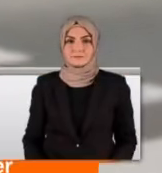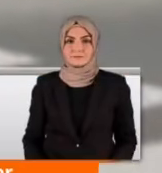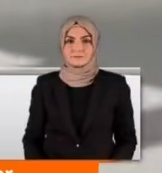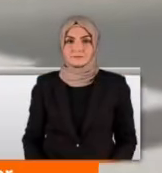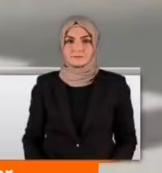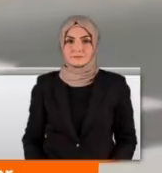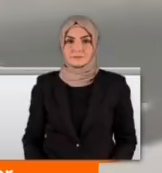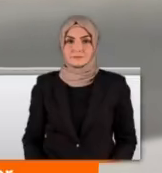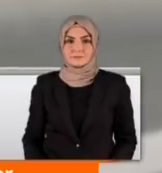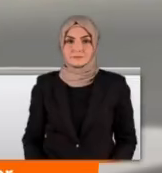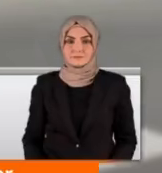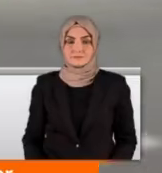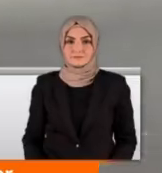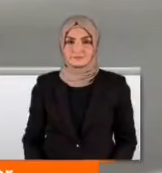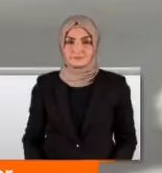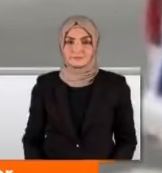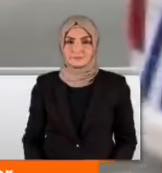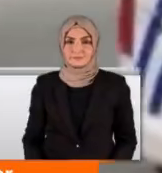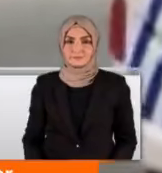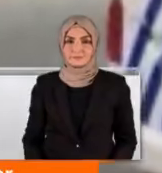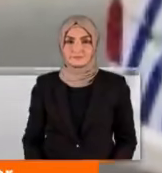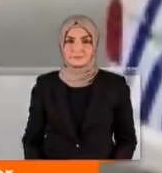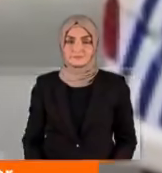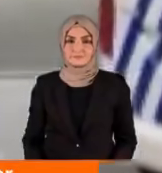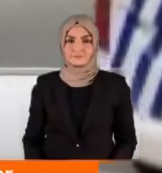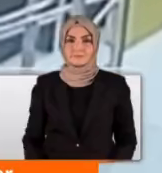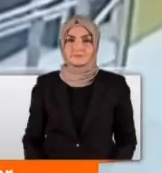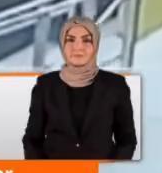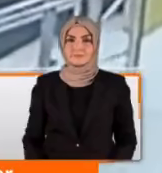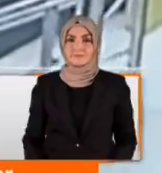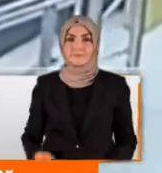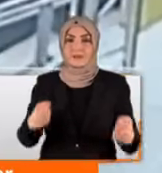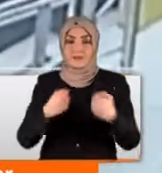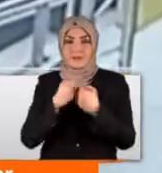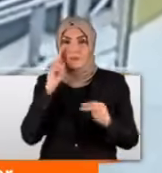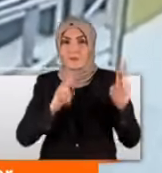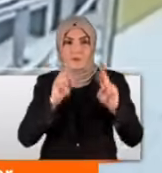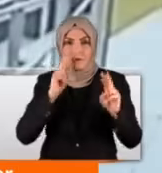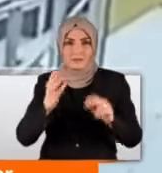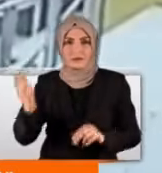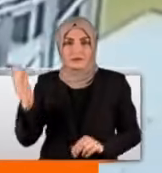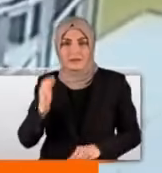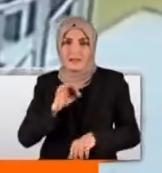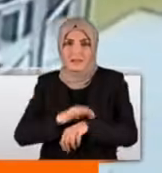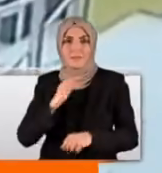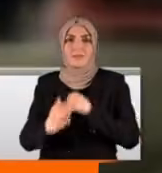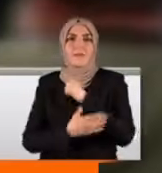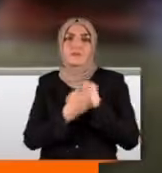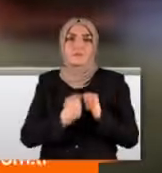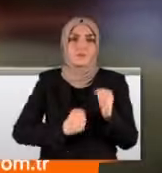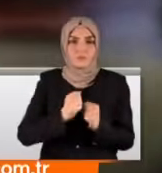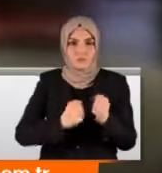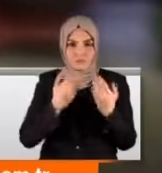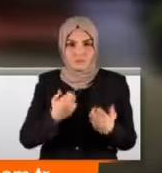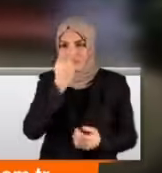araç kapıdan vurdu ve havalı bir döndü Sonra düştü kazayı görenler hemen yardıma koştu bir yandan